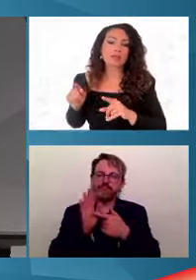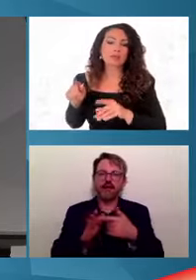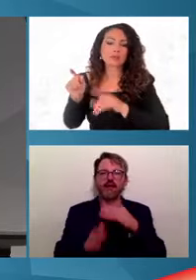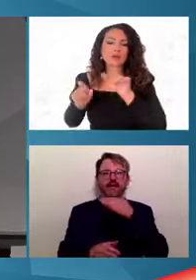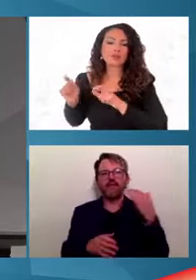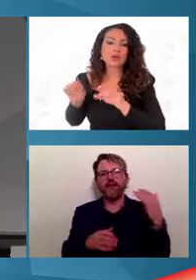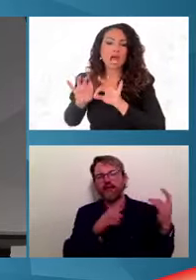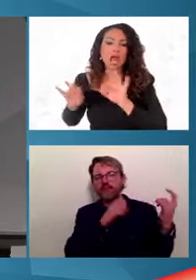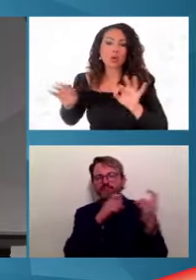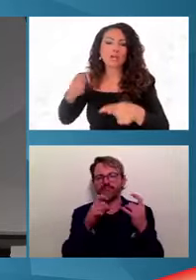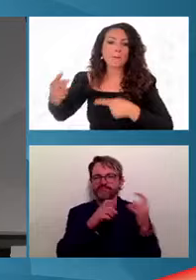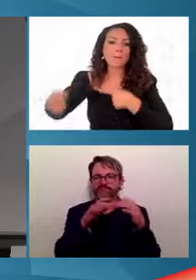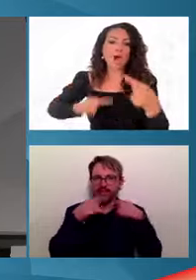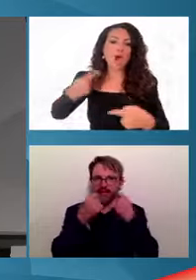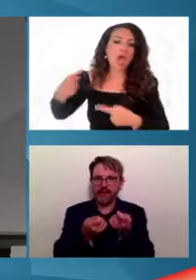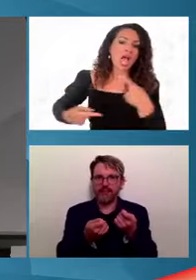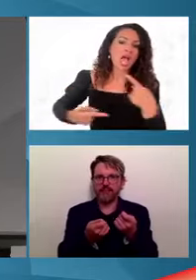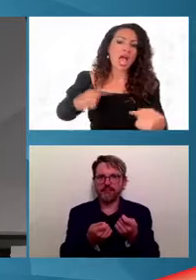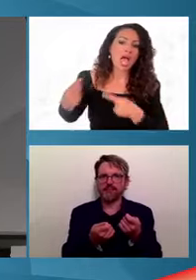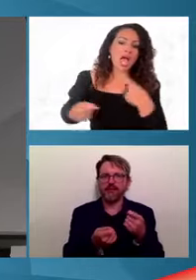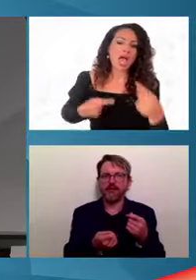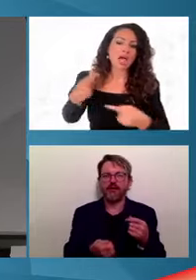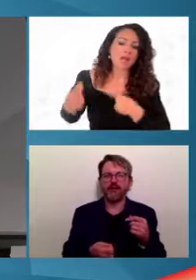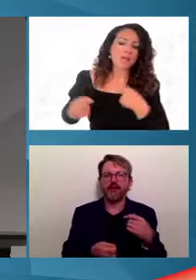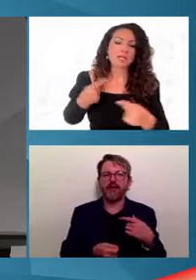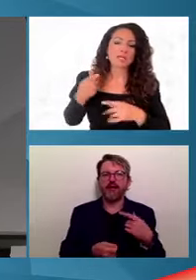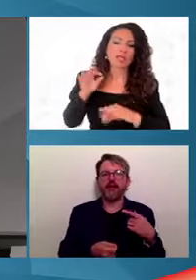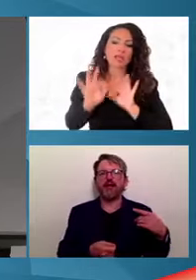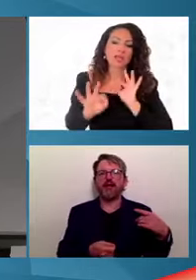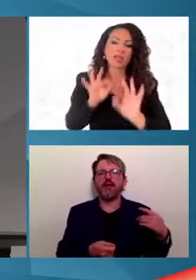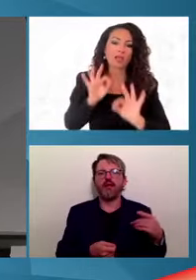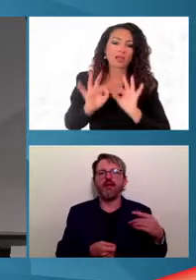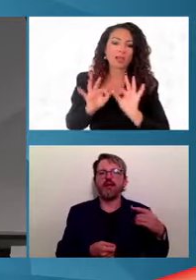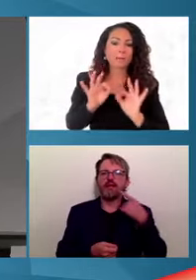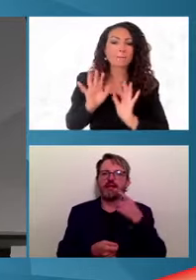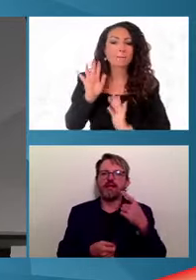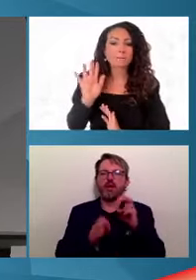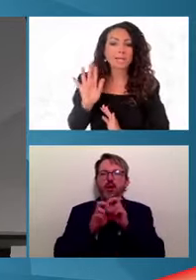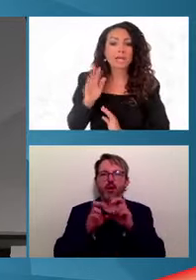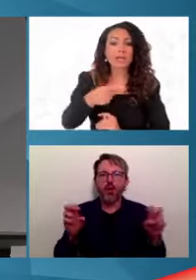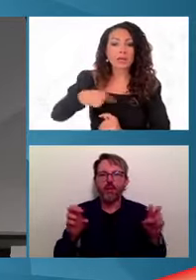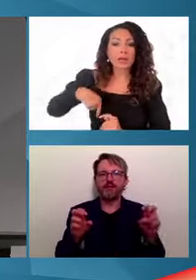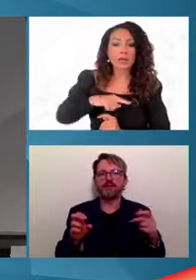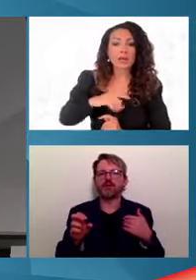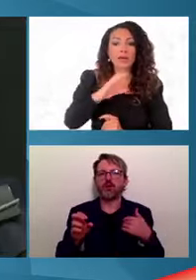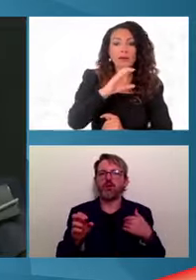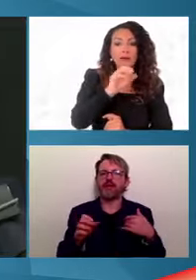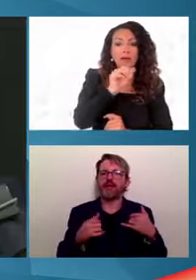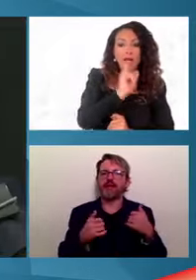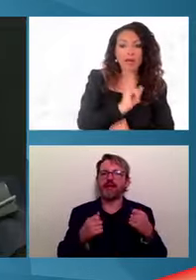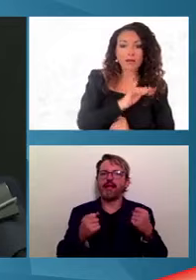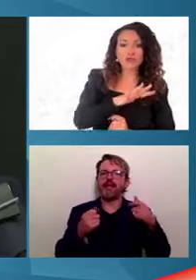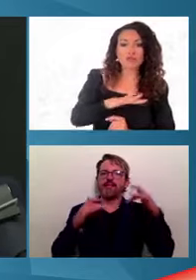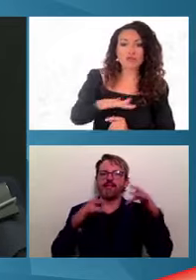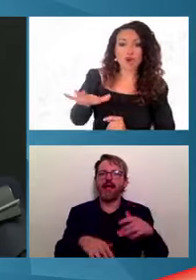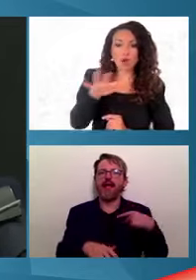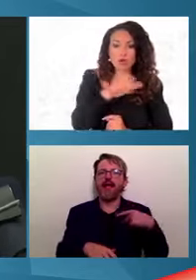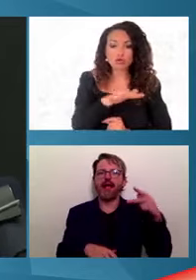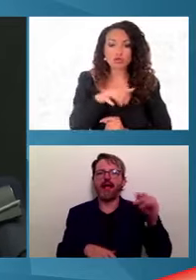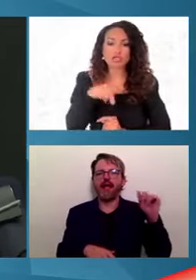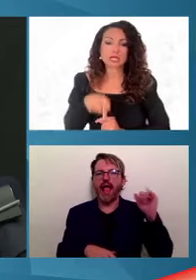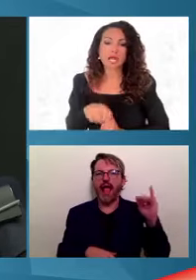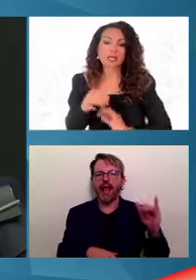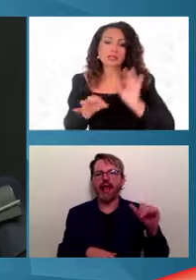abbiamo istituzionalizzato la commissione paritetica nella quale operano CAI, AFOS, Geologia e nostro patrimonio. Nulla